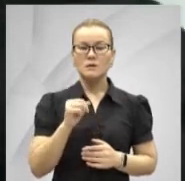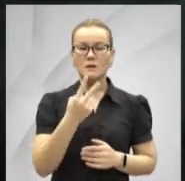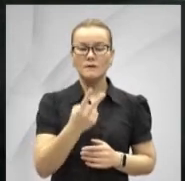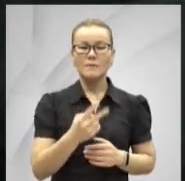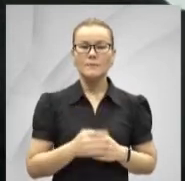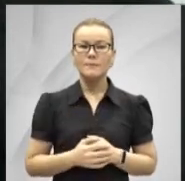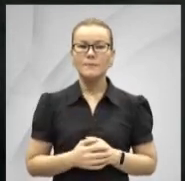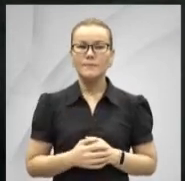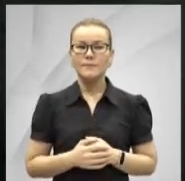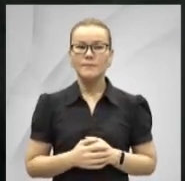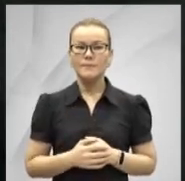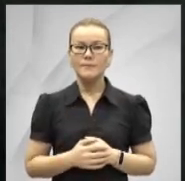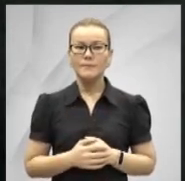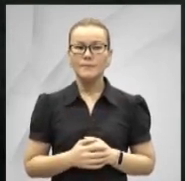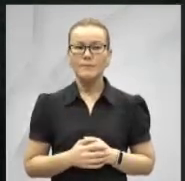х.